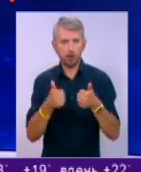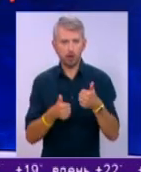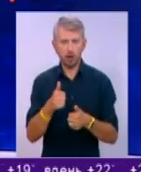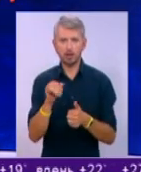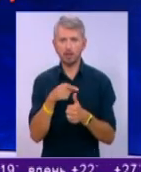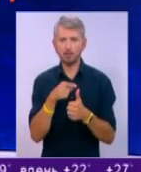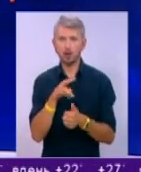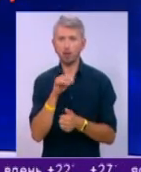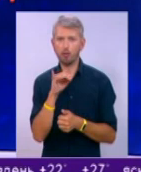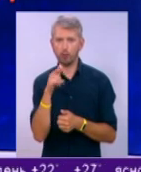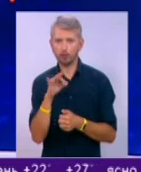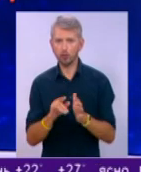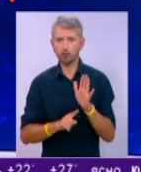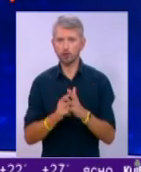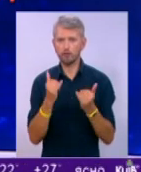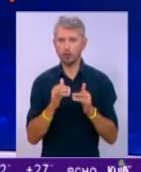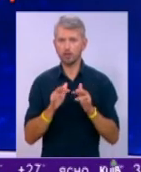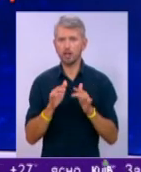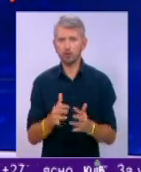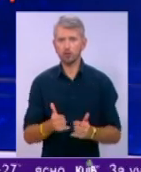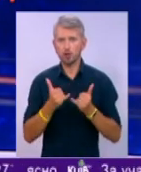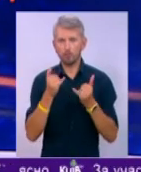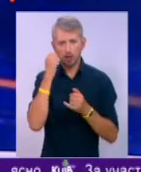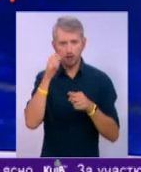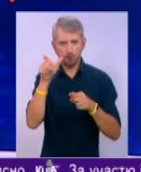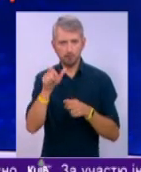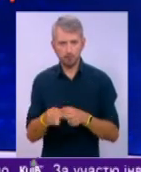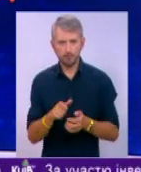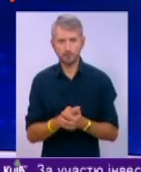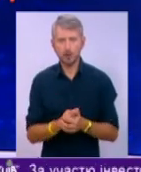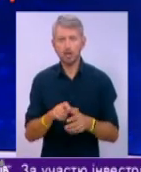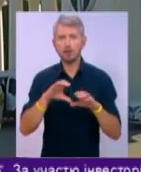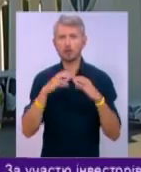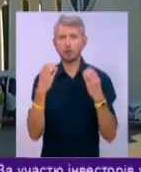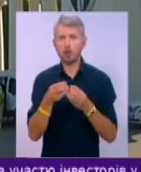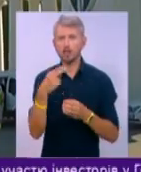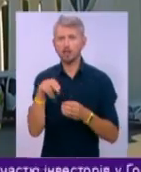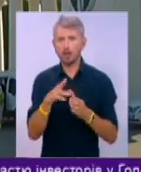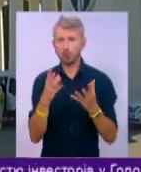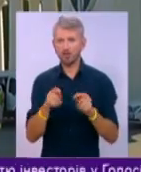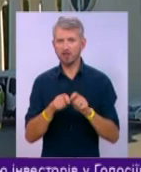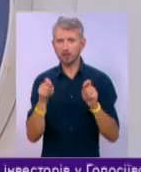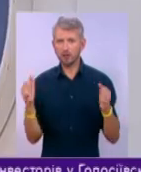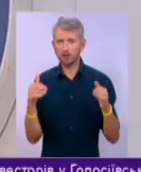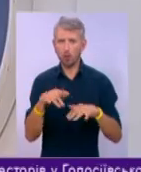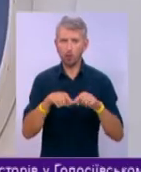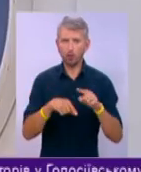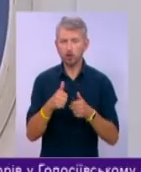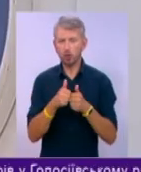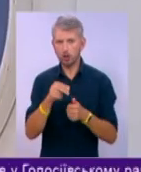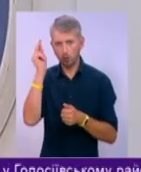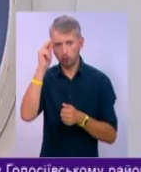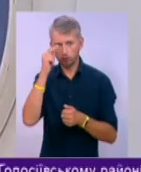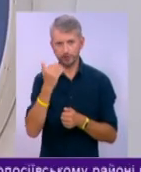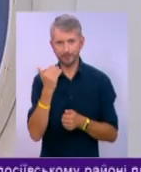Лобановського розпочався сьогодні з церемонії вшанування пам'яті про метра. На стадіоні «Динамо» у день відкриття турніру з'їхалися родичі, колеги та учні